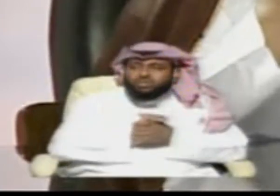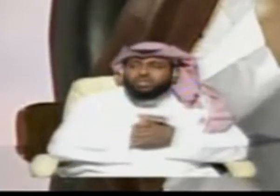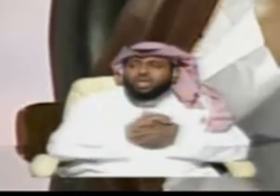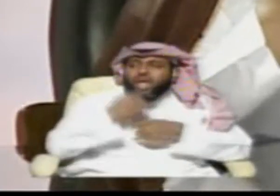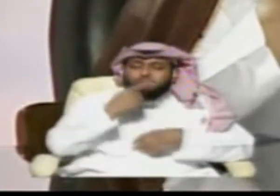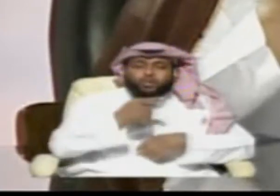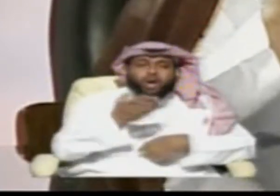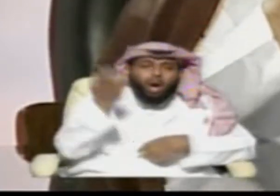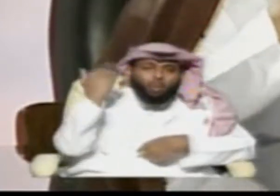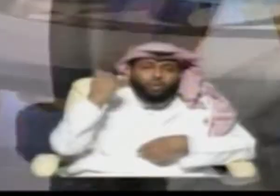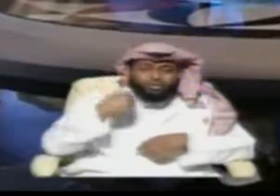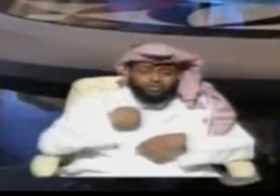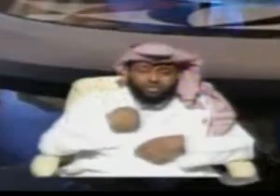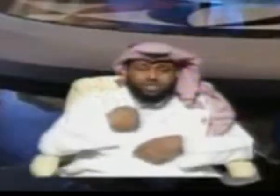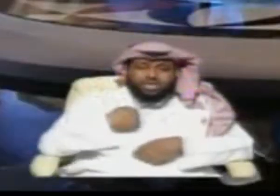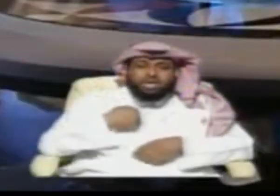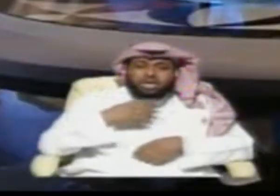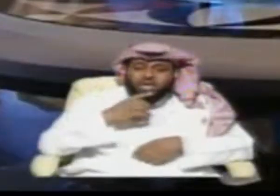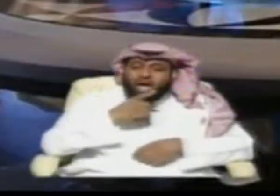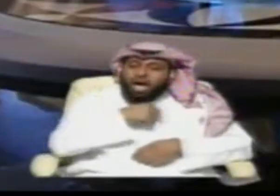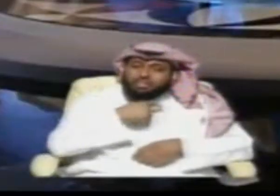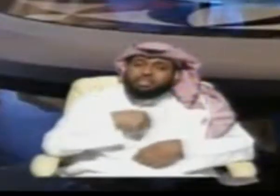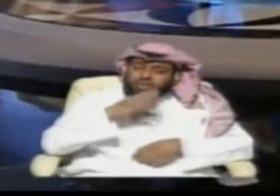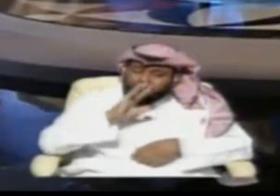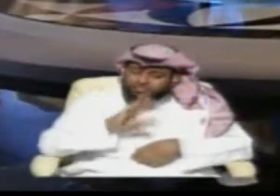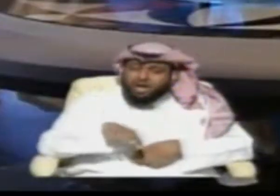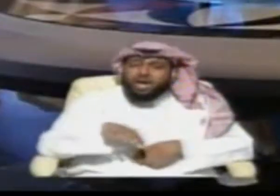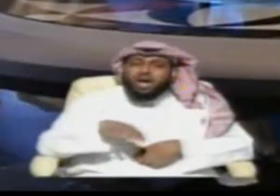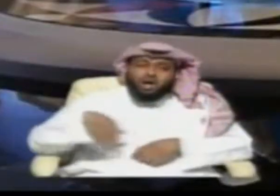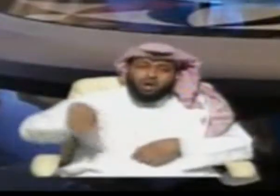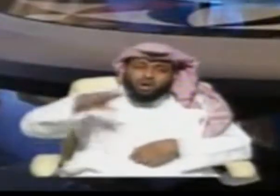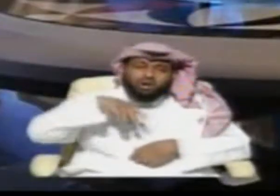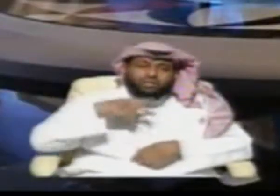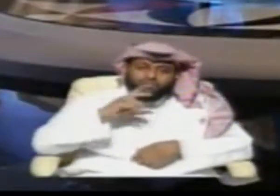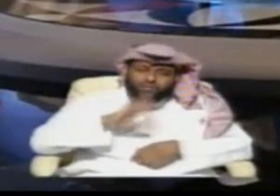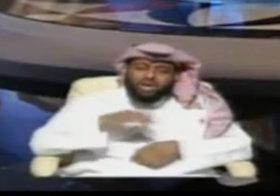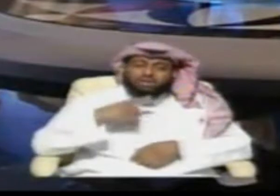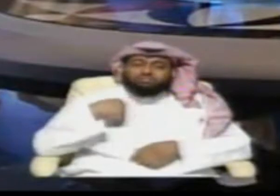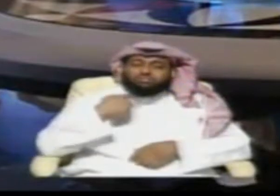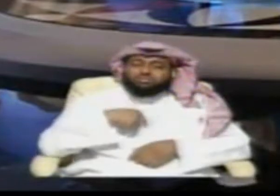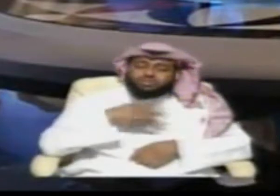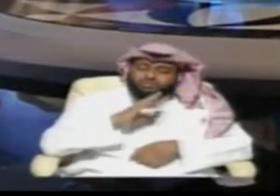بمواقفنا وأخطائنا السابقة، بالعكس نكررها ونكرسها